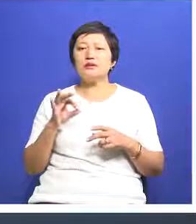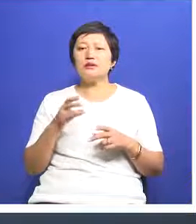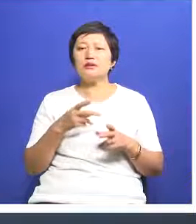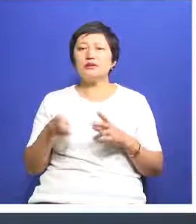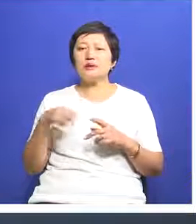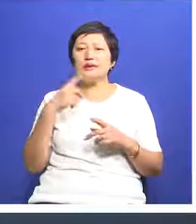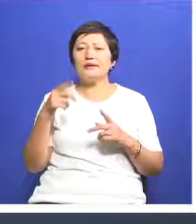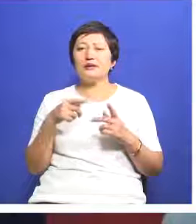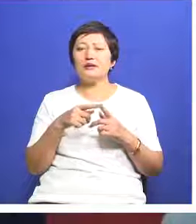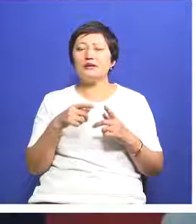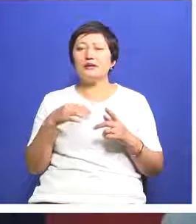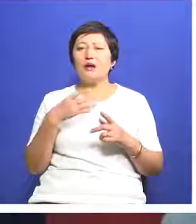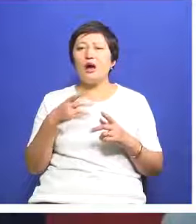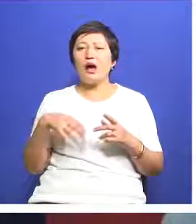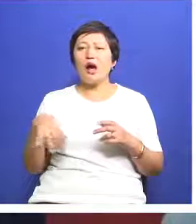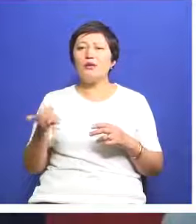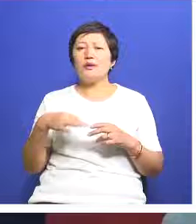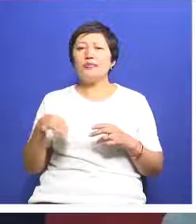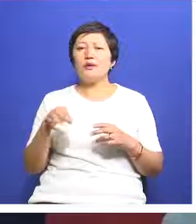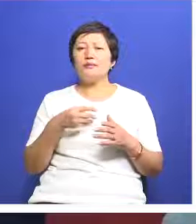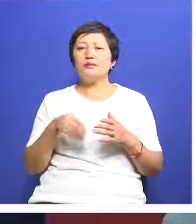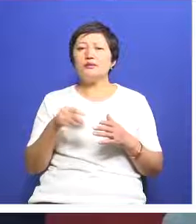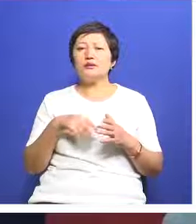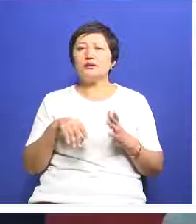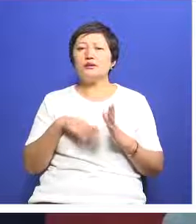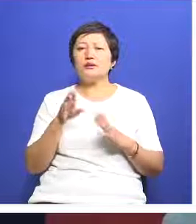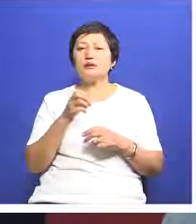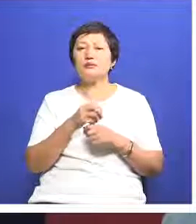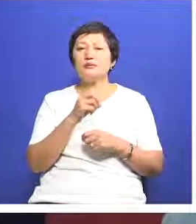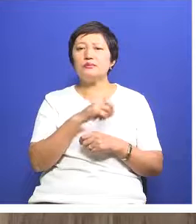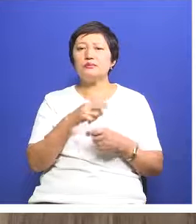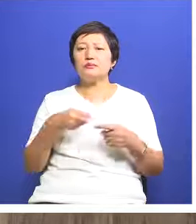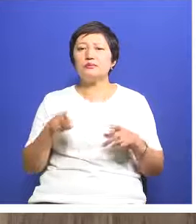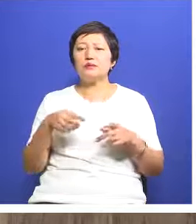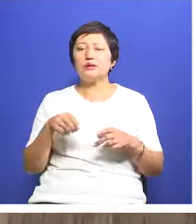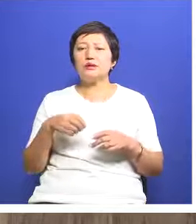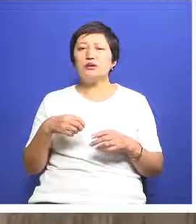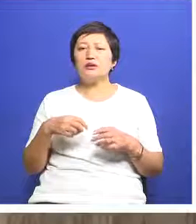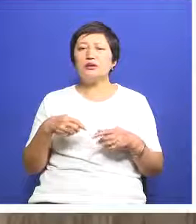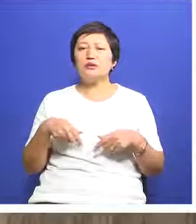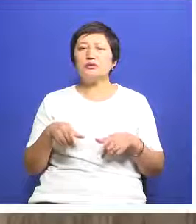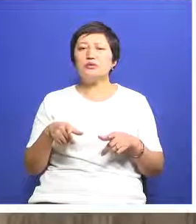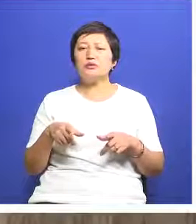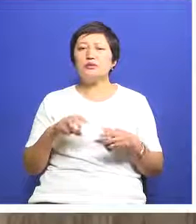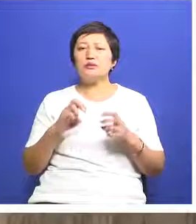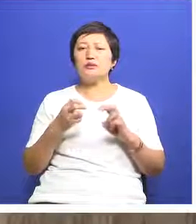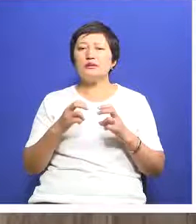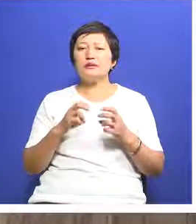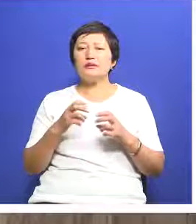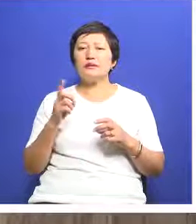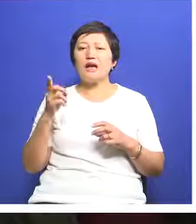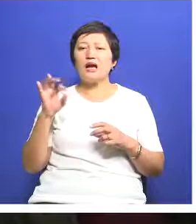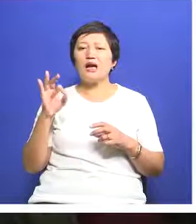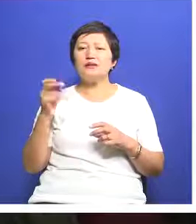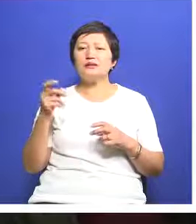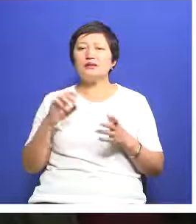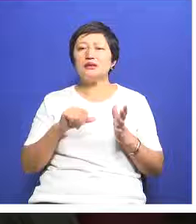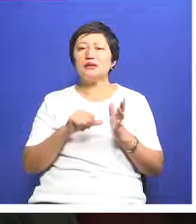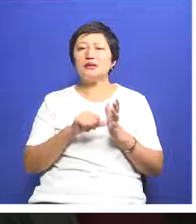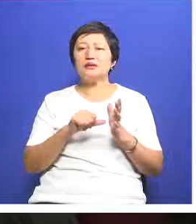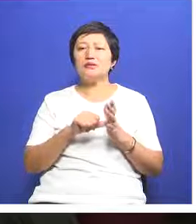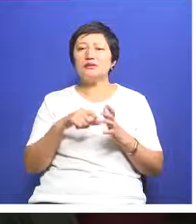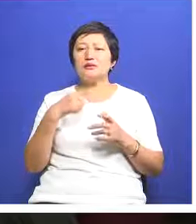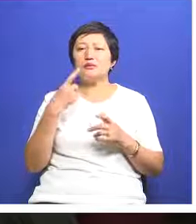жоспарларды баяндады. Сондай-ақ аудандағы бюджет аясында атқарылатын жобалармен бөлісті. Жол мәселесі, газ, электр